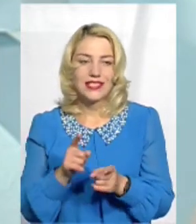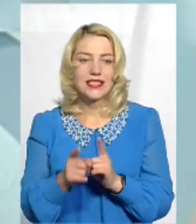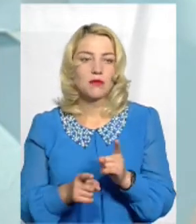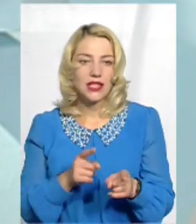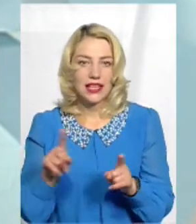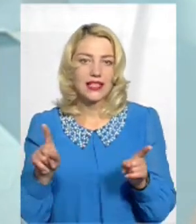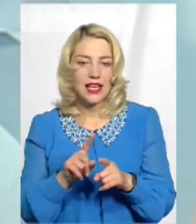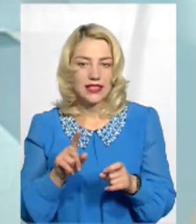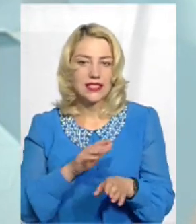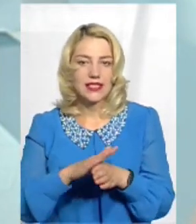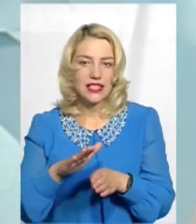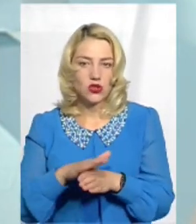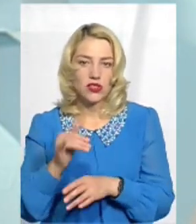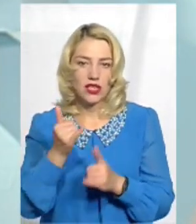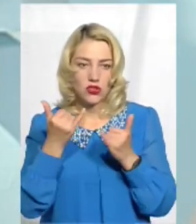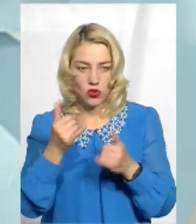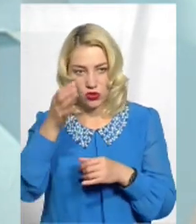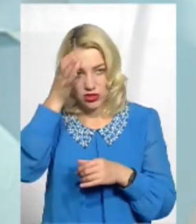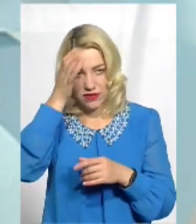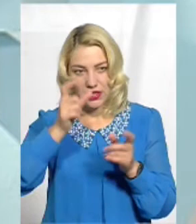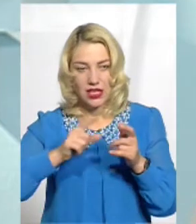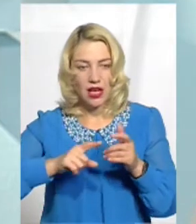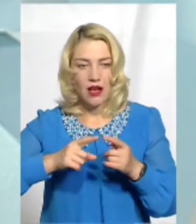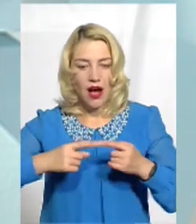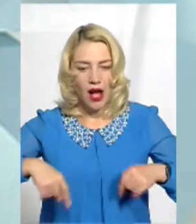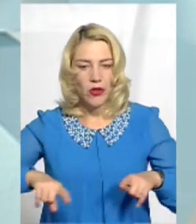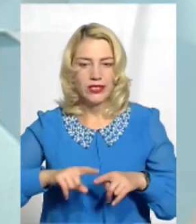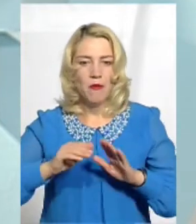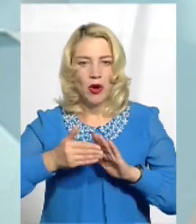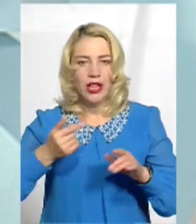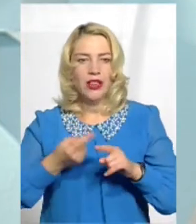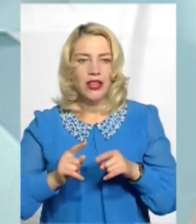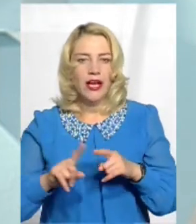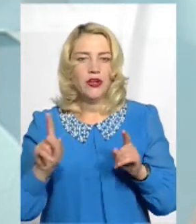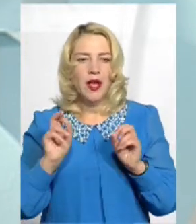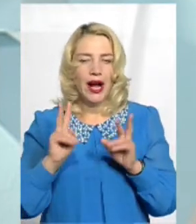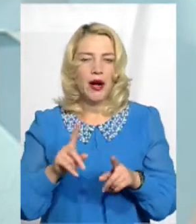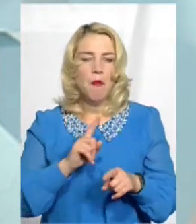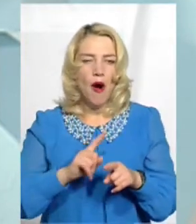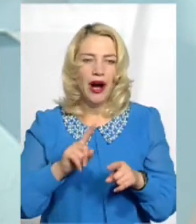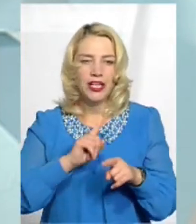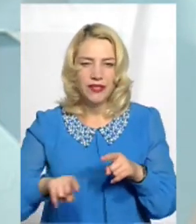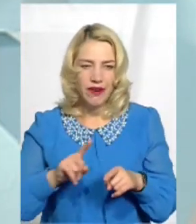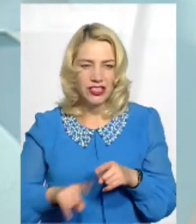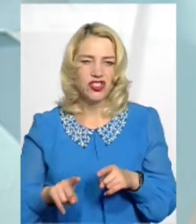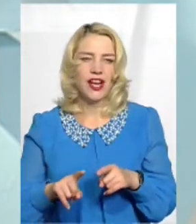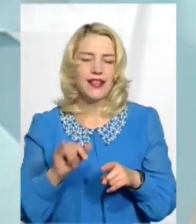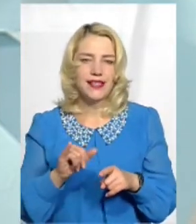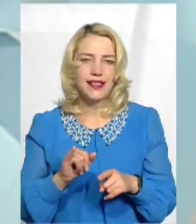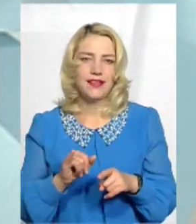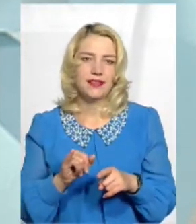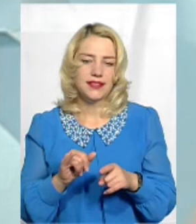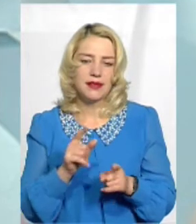зміни, які здійснюються на сьогодні в освітній галузі, покликані, щоб якомога швидше, якомога